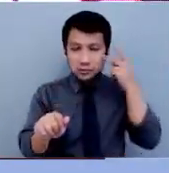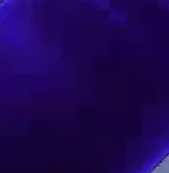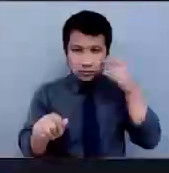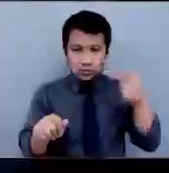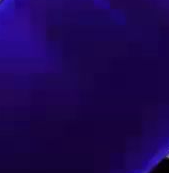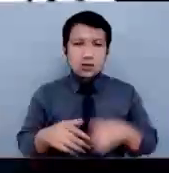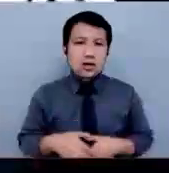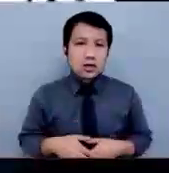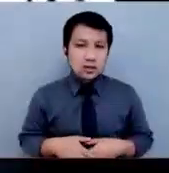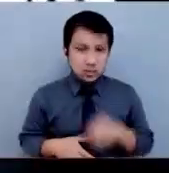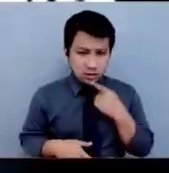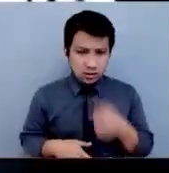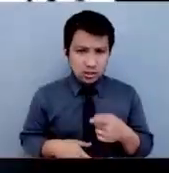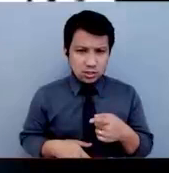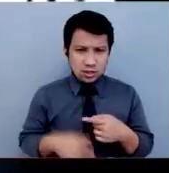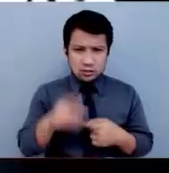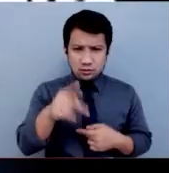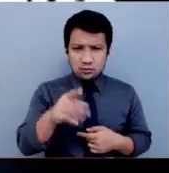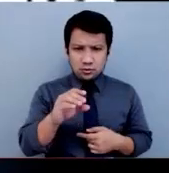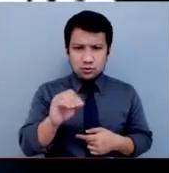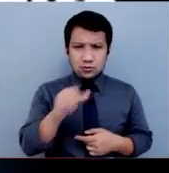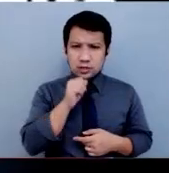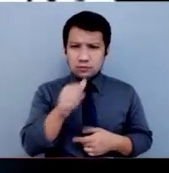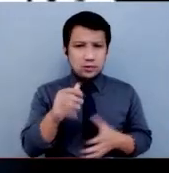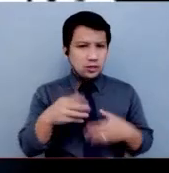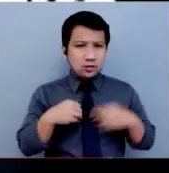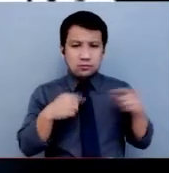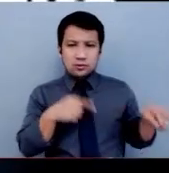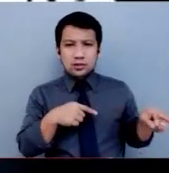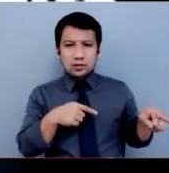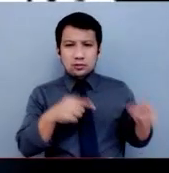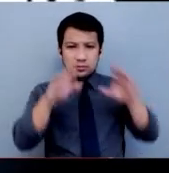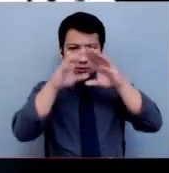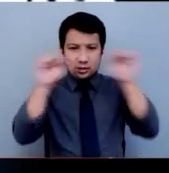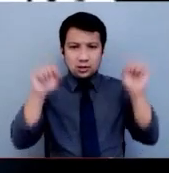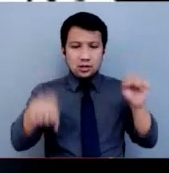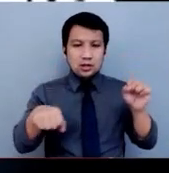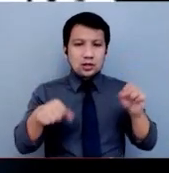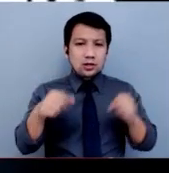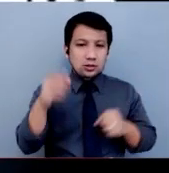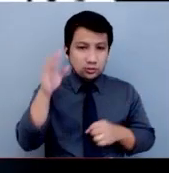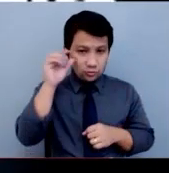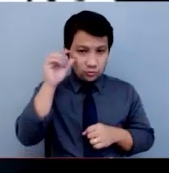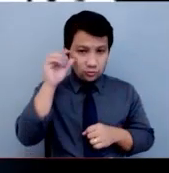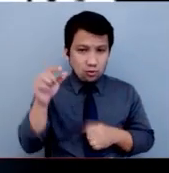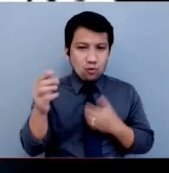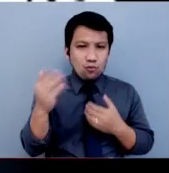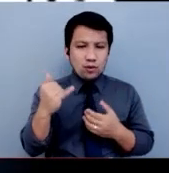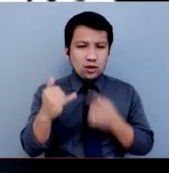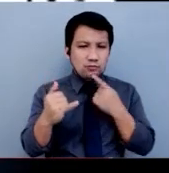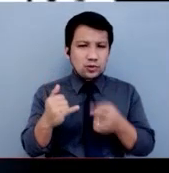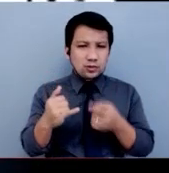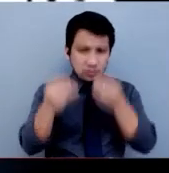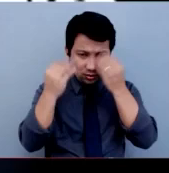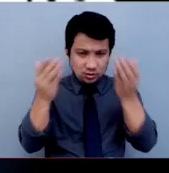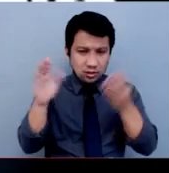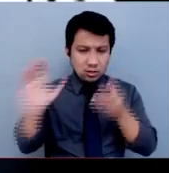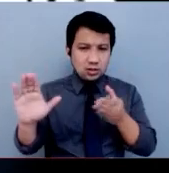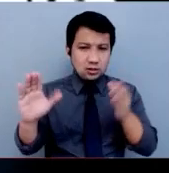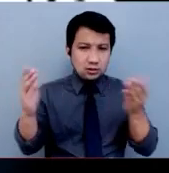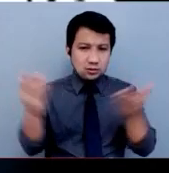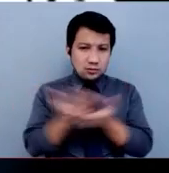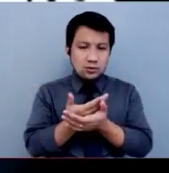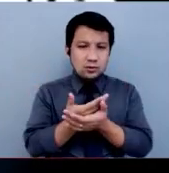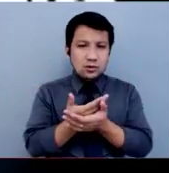Ayon po sa POC, hindi na raw nila kikilalanin bilang Pangulo ng PATAFA si Wico. Pero kinikilala pa rin daw nila ang